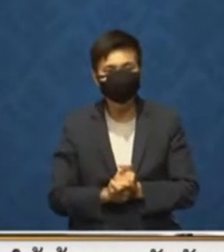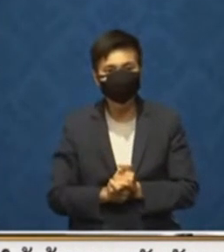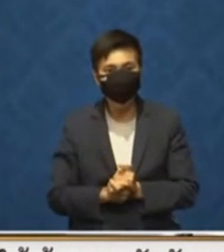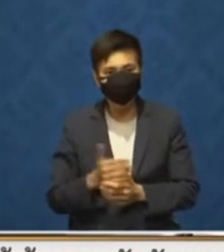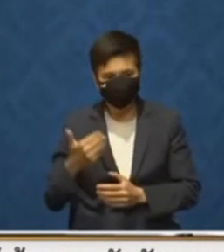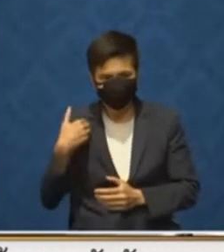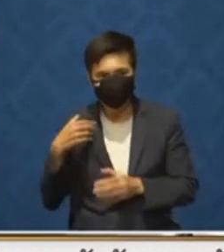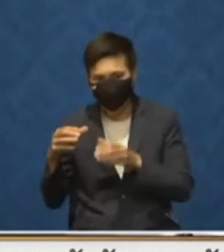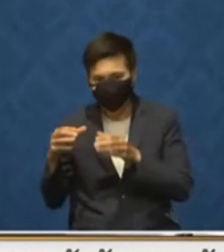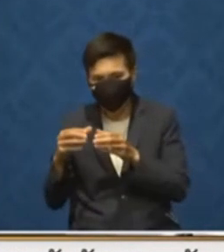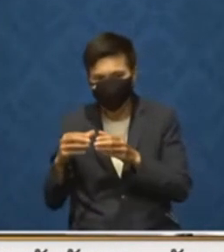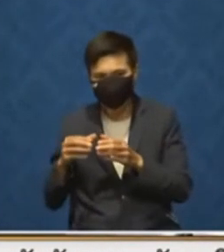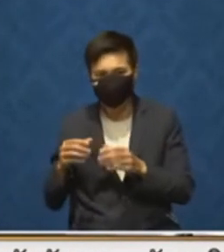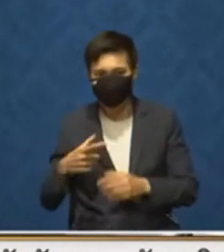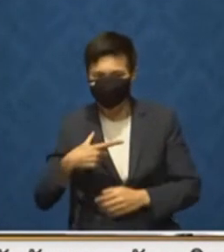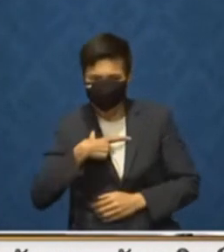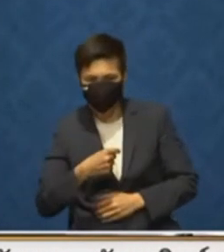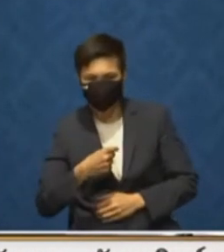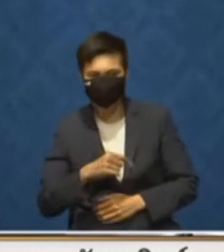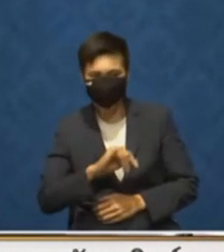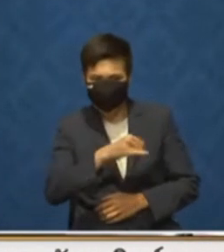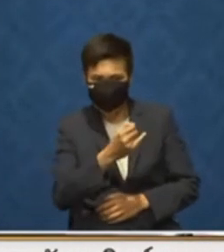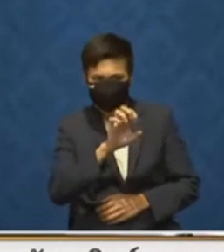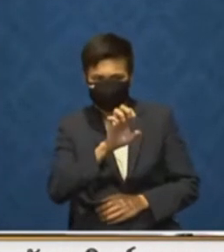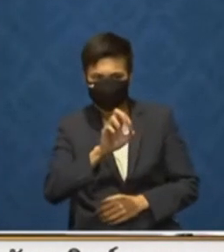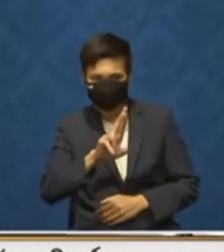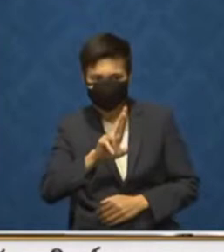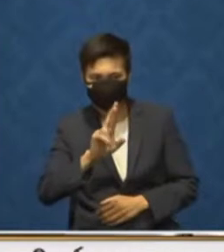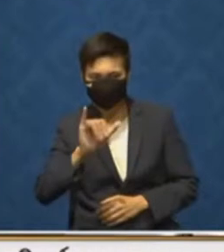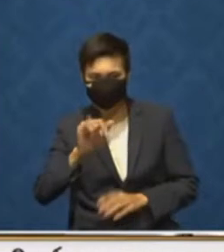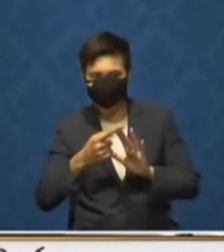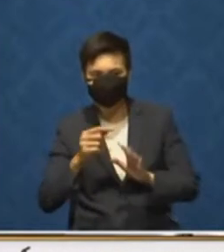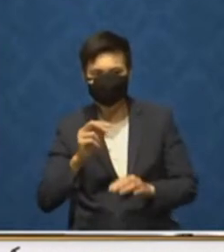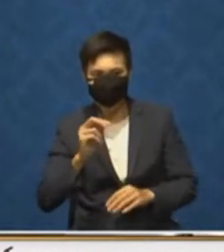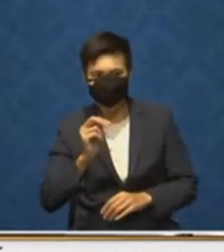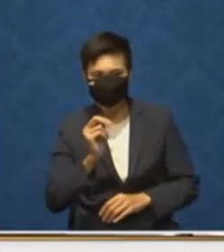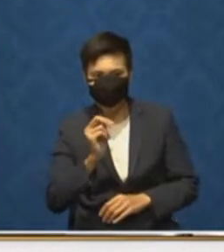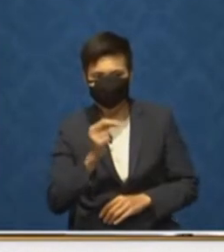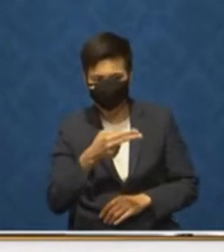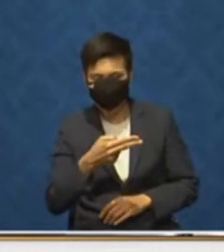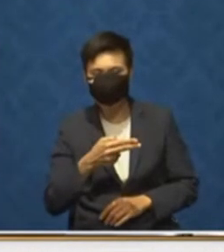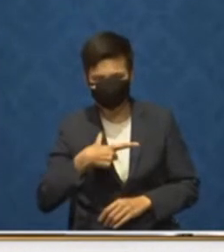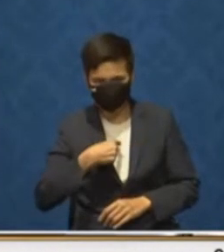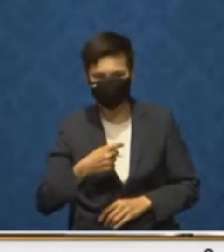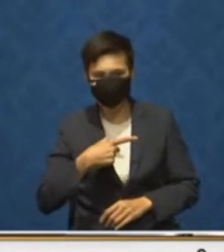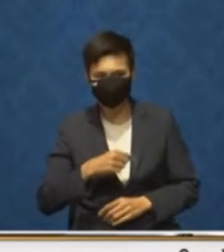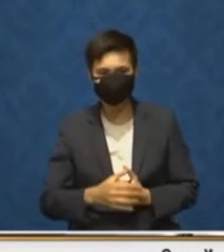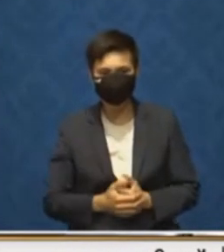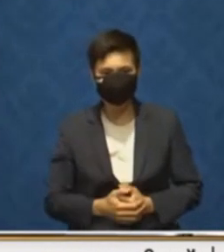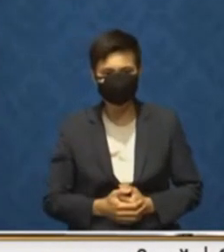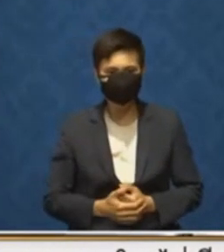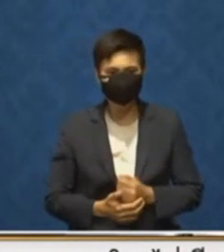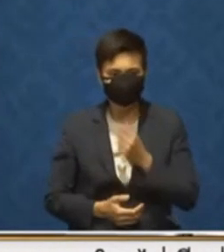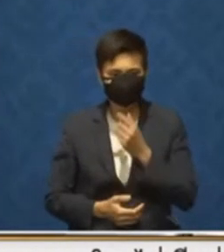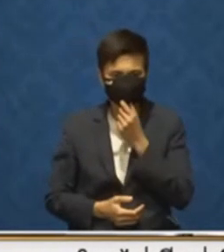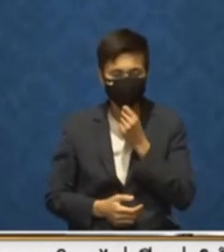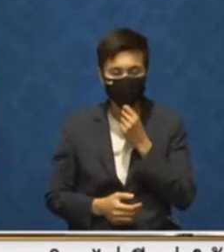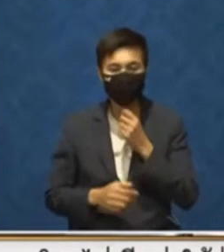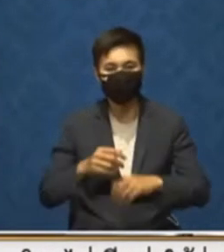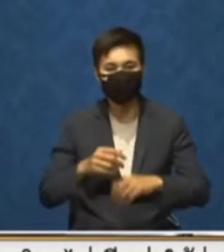อยู่และก็ประธานที่เคารพครับท่านนายกรัฐมนตรีรองนายกรัฐมนตรีรัฐมนตรีปลัดกระทรวง